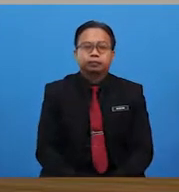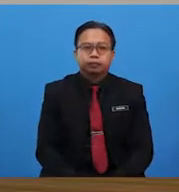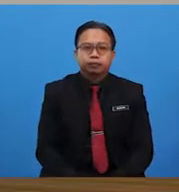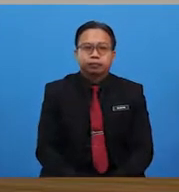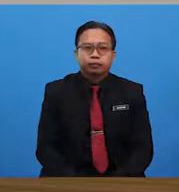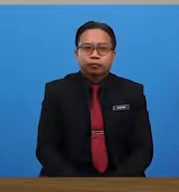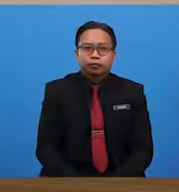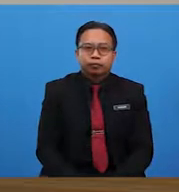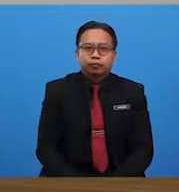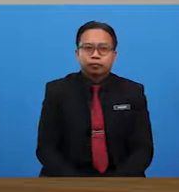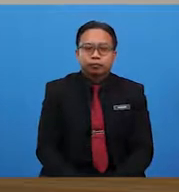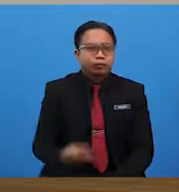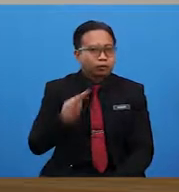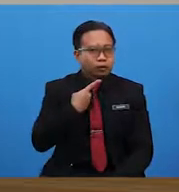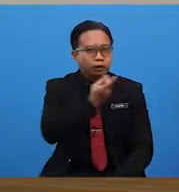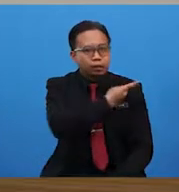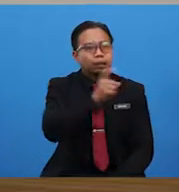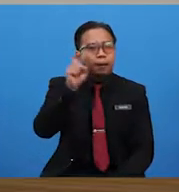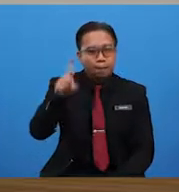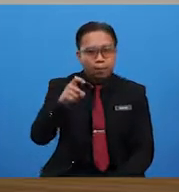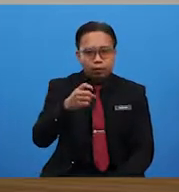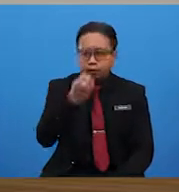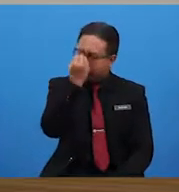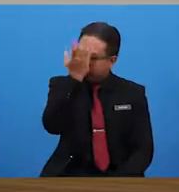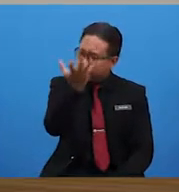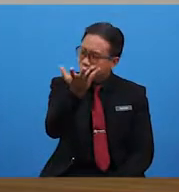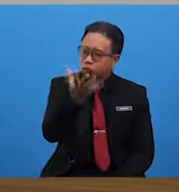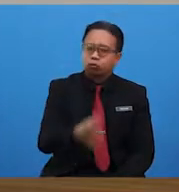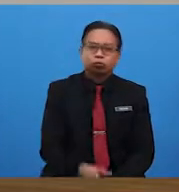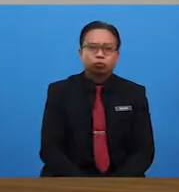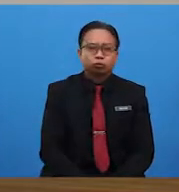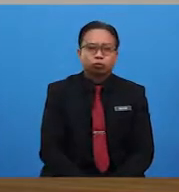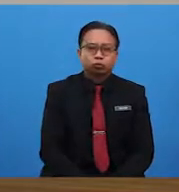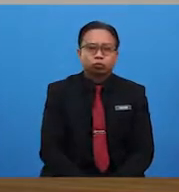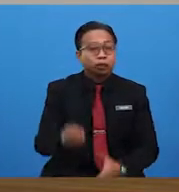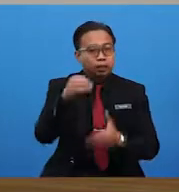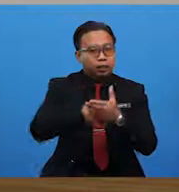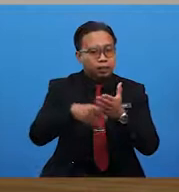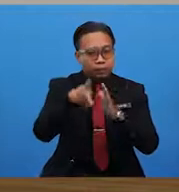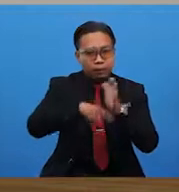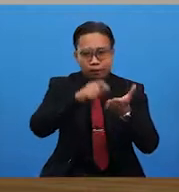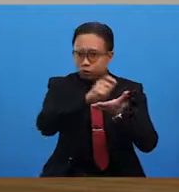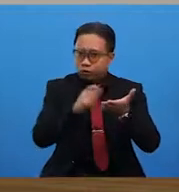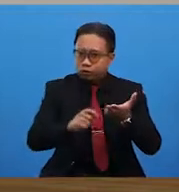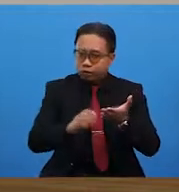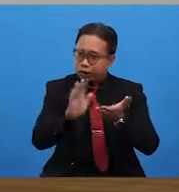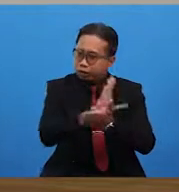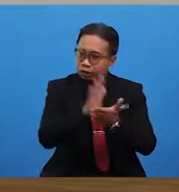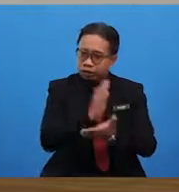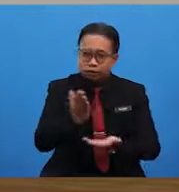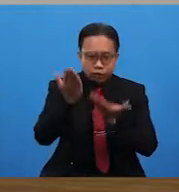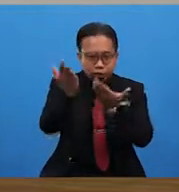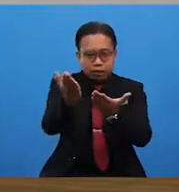juga pelajar kita perlu lah menerangkan atau pelajar itu payung menyeramkan dalam penulisan kertas cadangan mereka